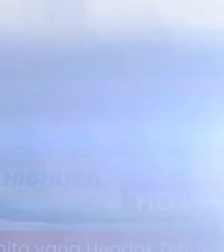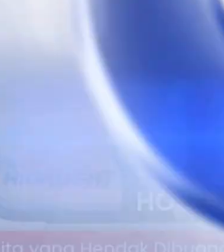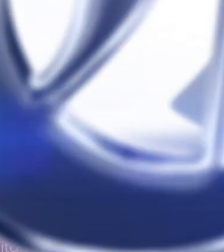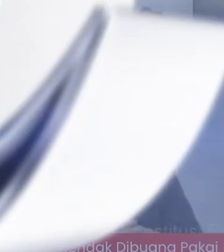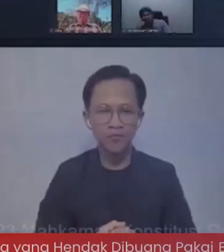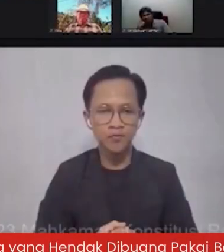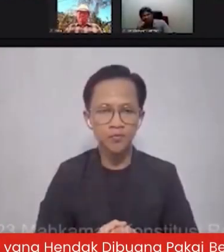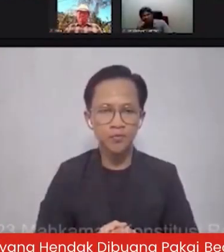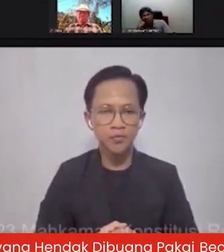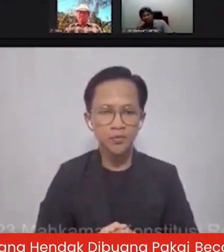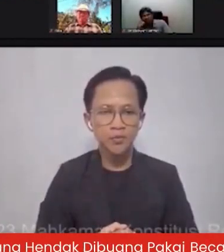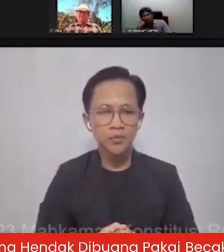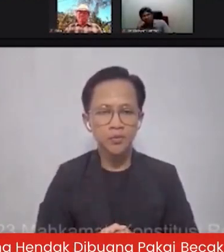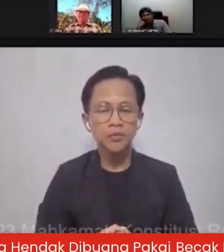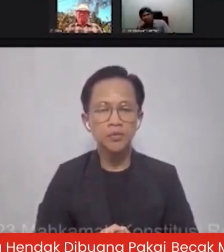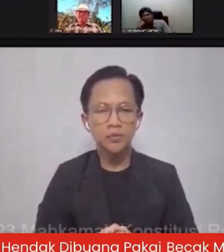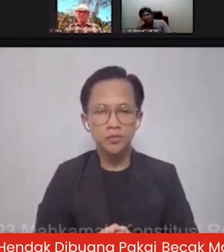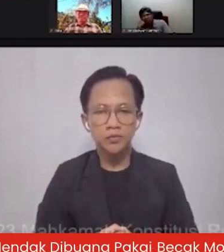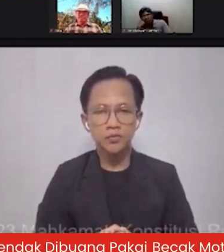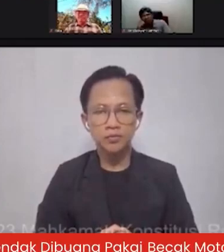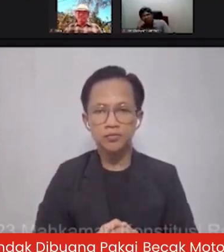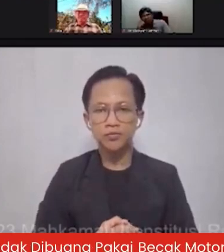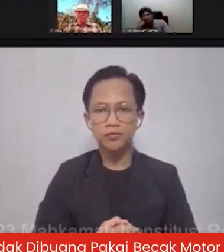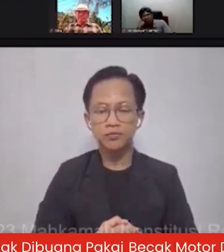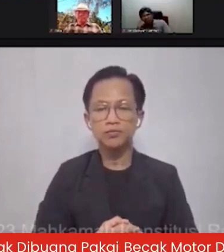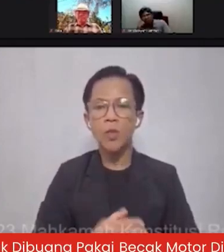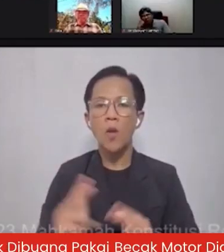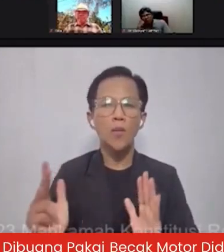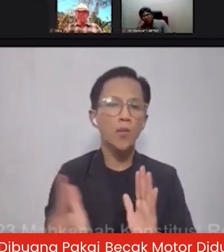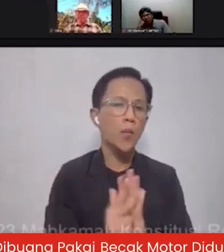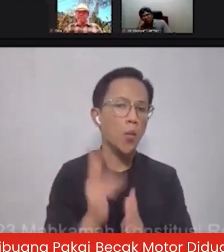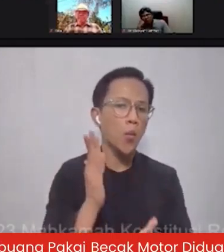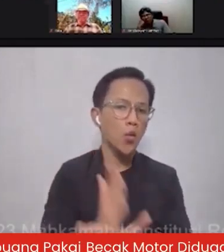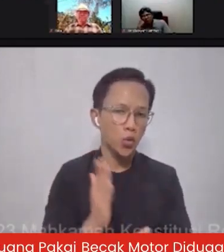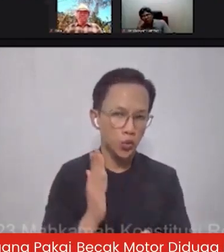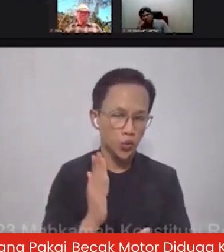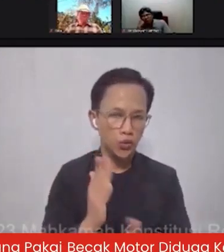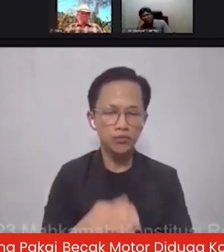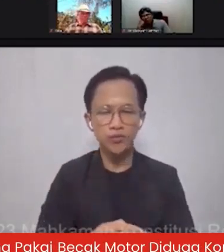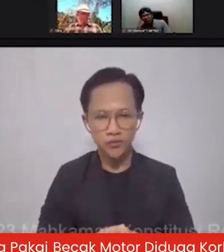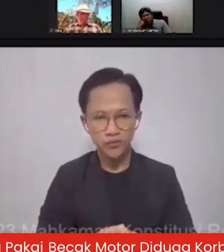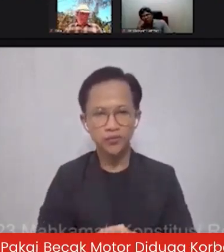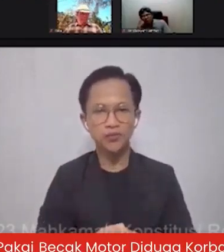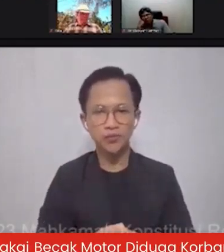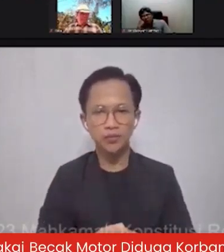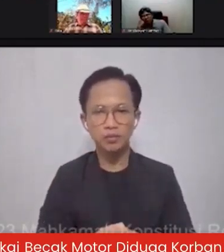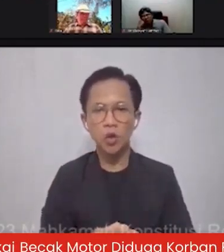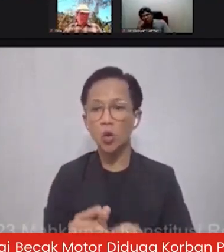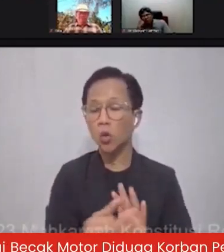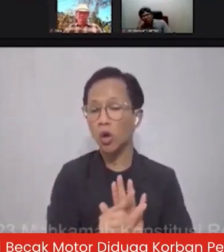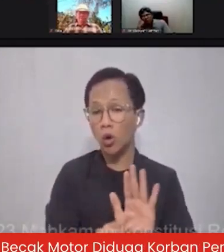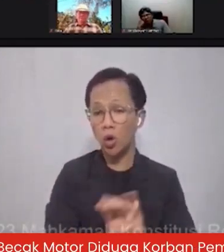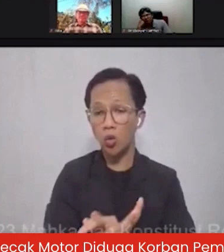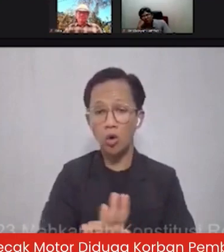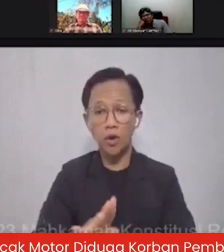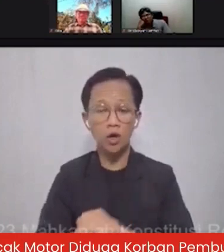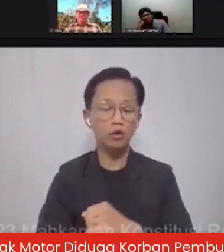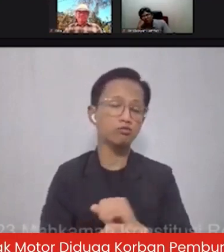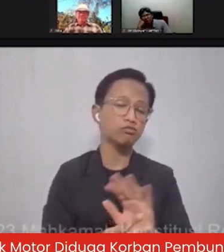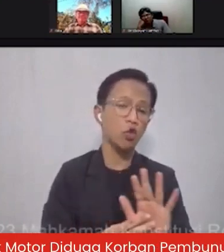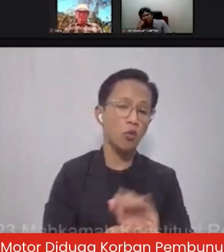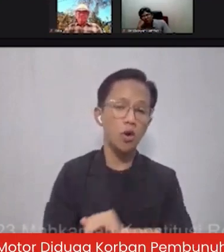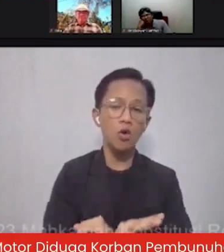hasilnya Amar putusan mengingat undang-undang Nomor 24 Tahun 2003 tentang Mahkamah